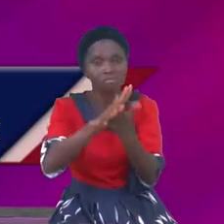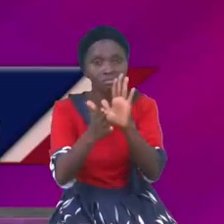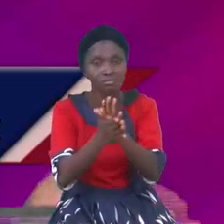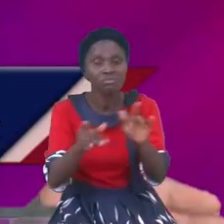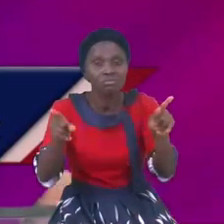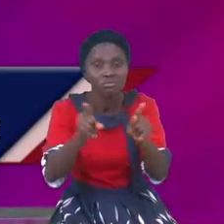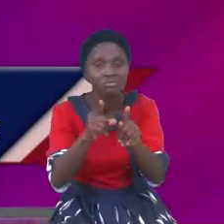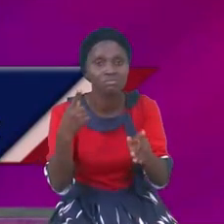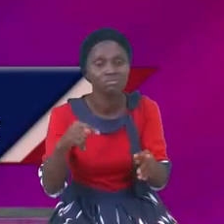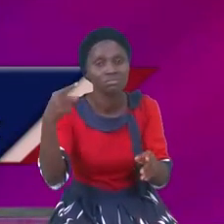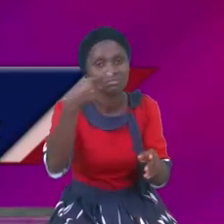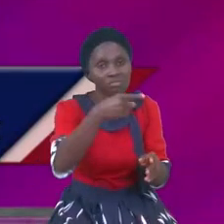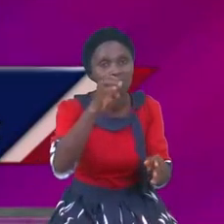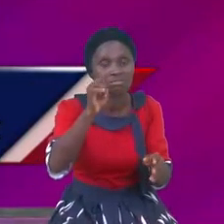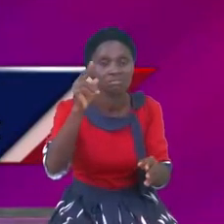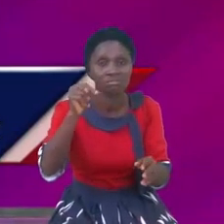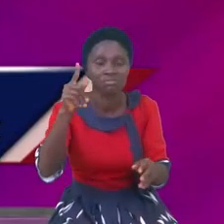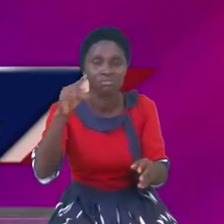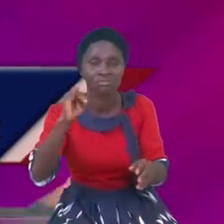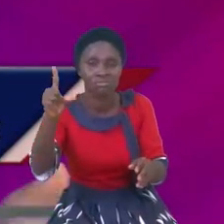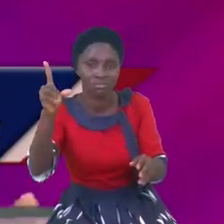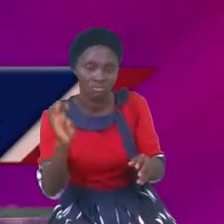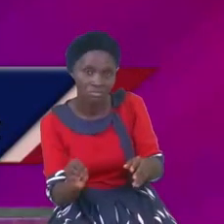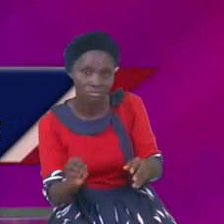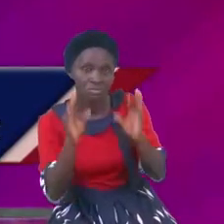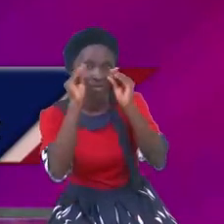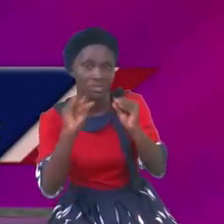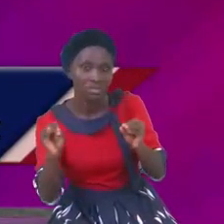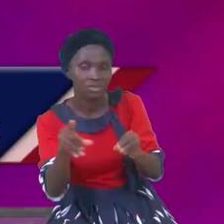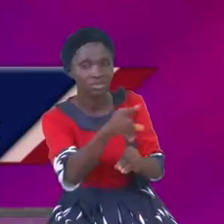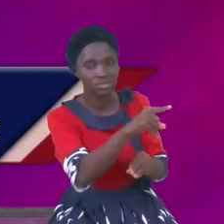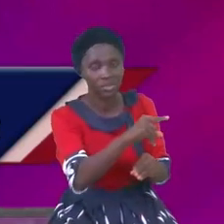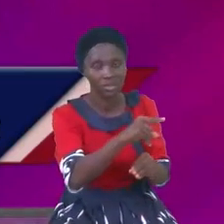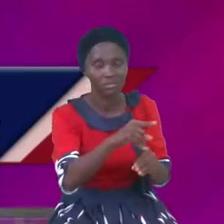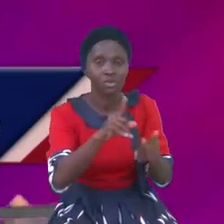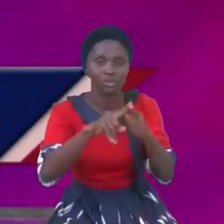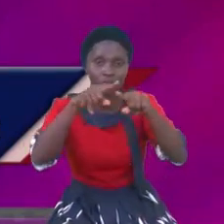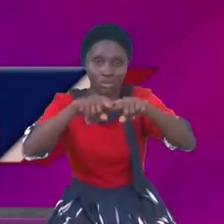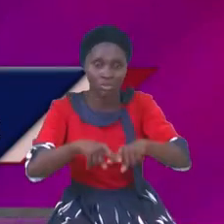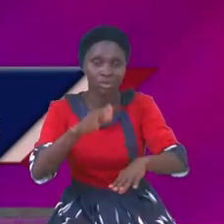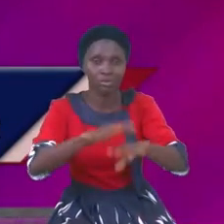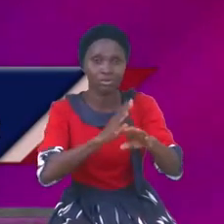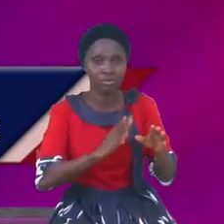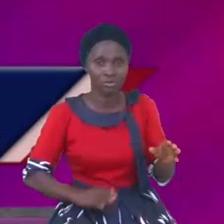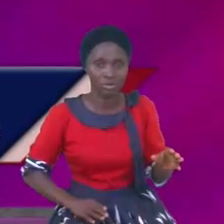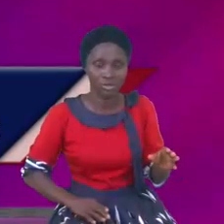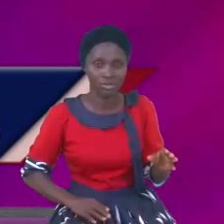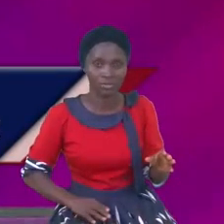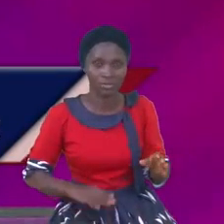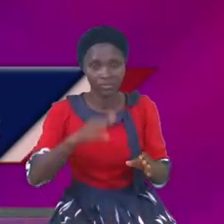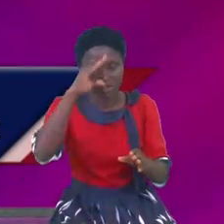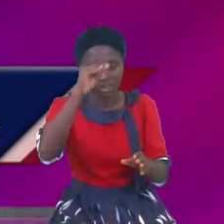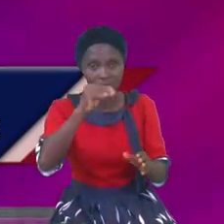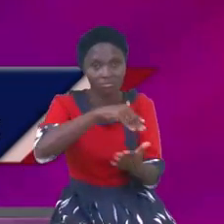Christ. Il voudrait qu'il dépendait de lui. Alors, en se fiant à la loi mosaïque, cela va